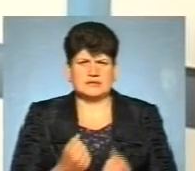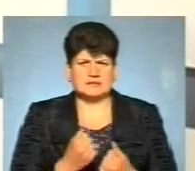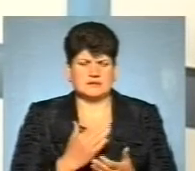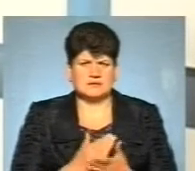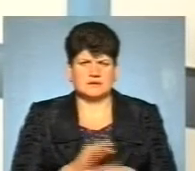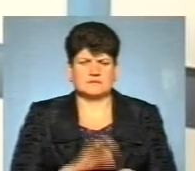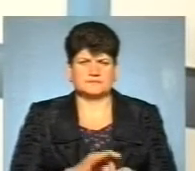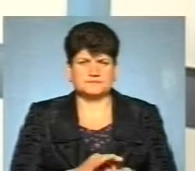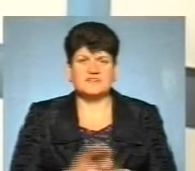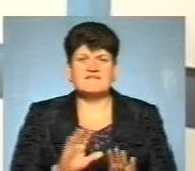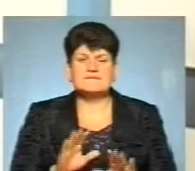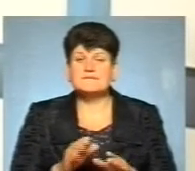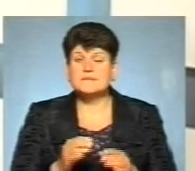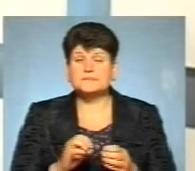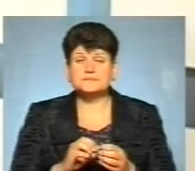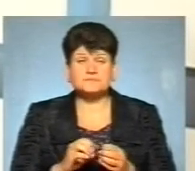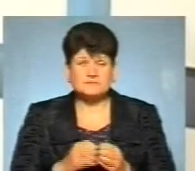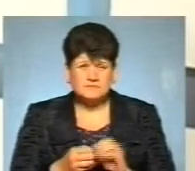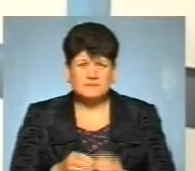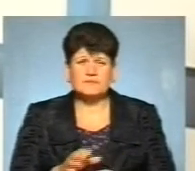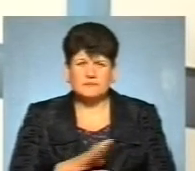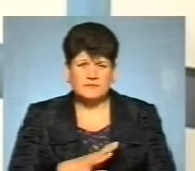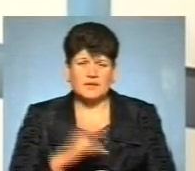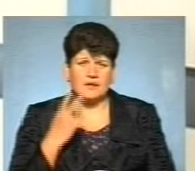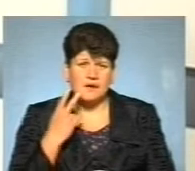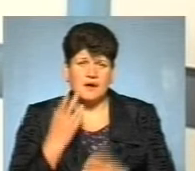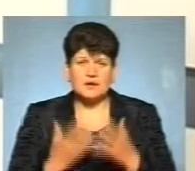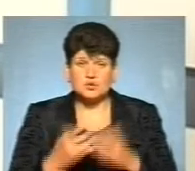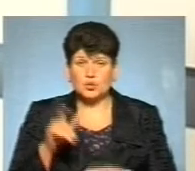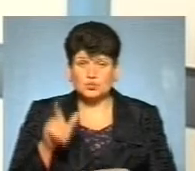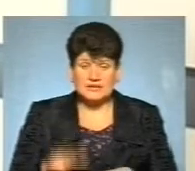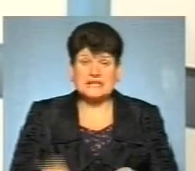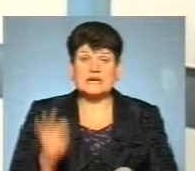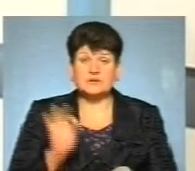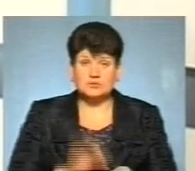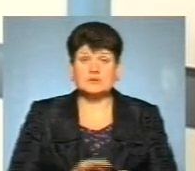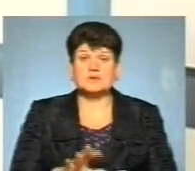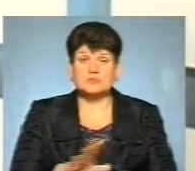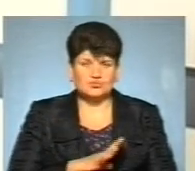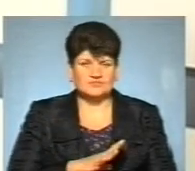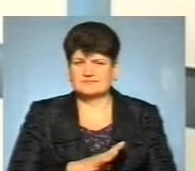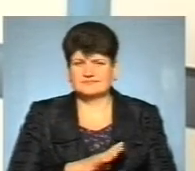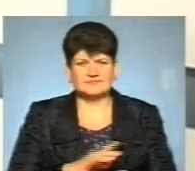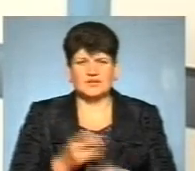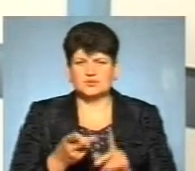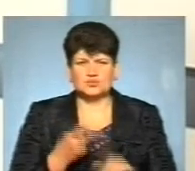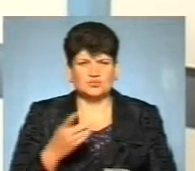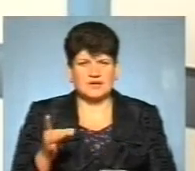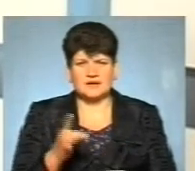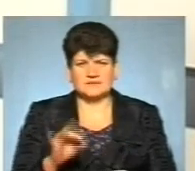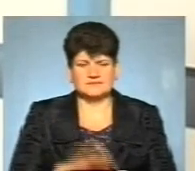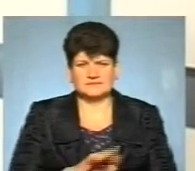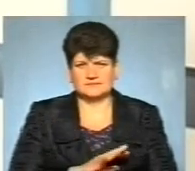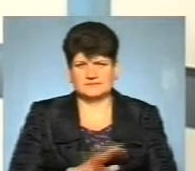винятки завжди бувають. Але якщо людина перехворіла, то навряд чи вона другий раз